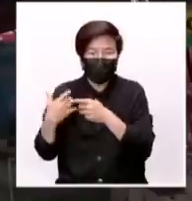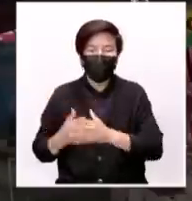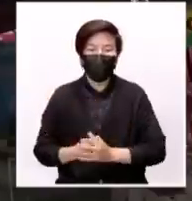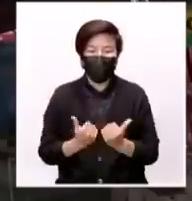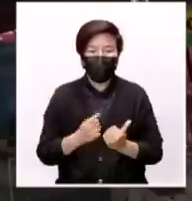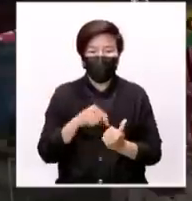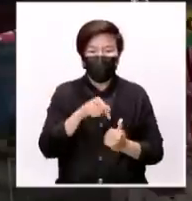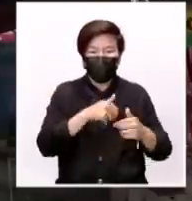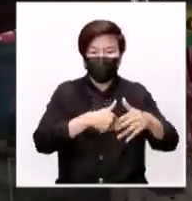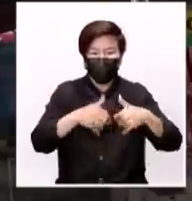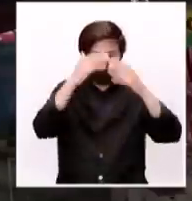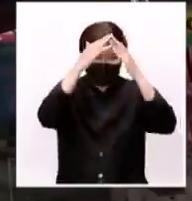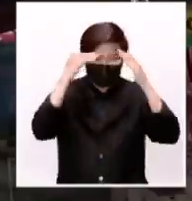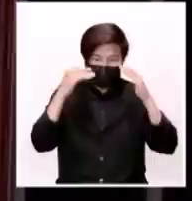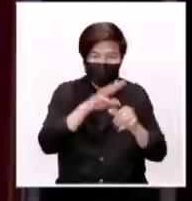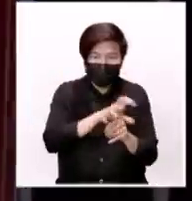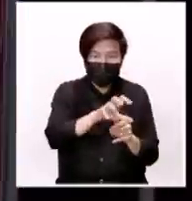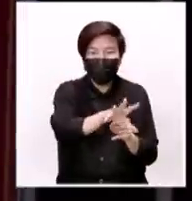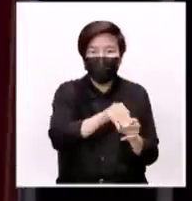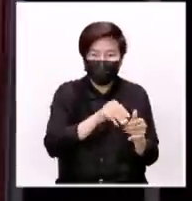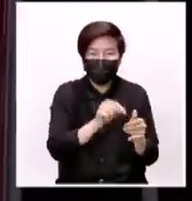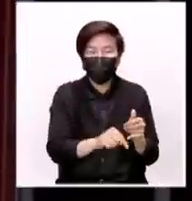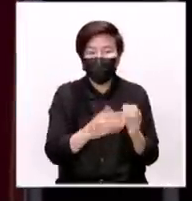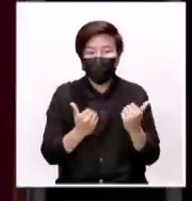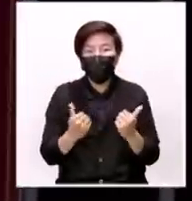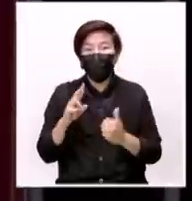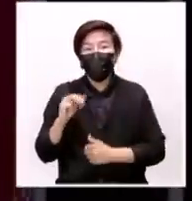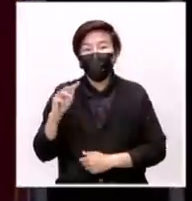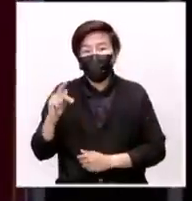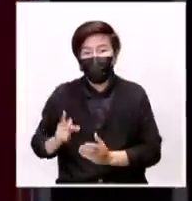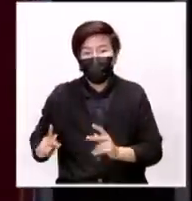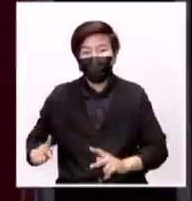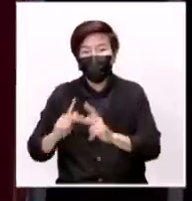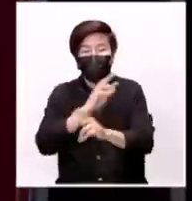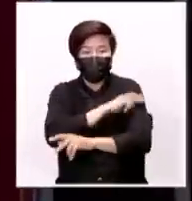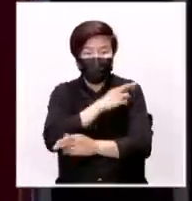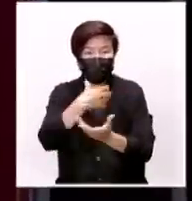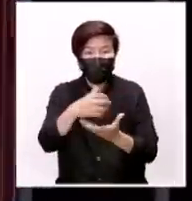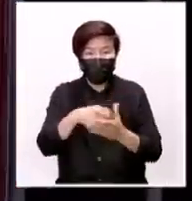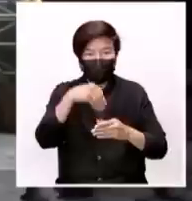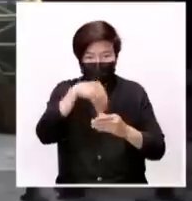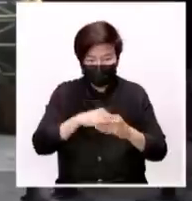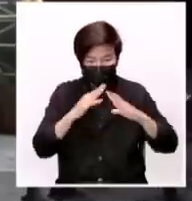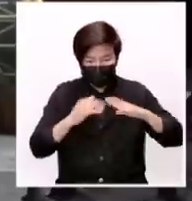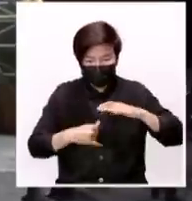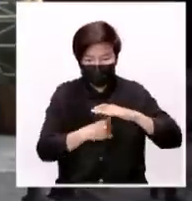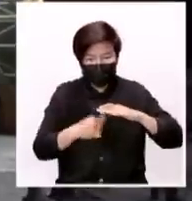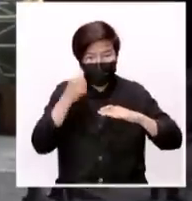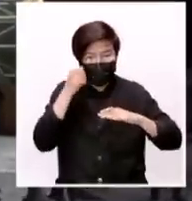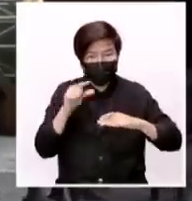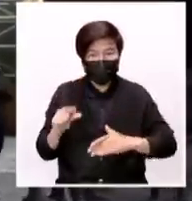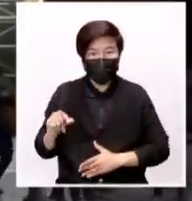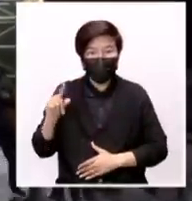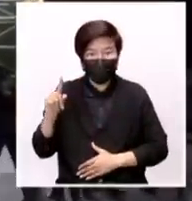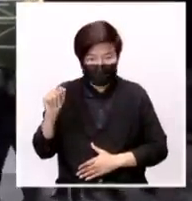คนภายในประเทศติดเชื้อรัฐมนตรีสาธารณสุขของเวียดนามก็ยังบอกด้วยค่ะว่าทีนี้กักตัว21วันเข้าประเทศมาแล้วตามที่ทางการ